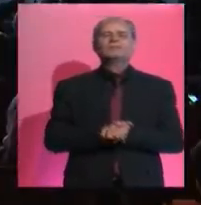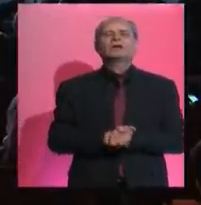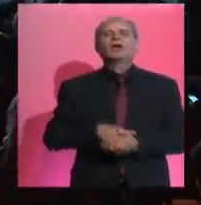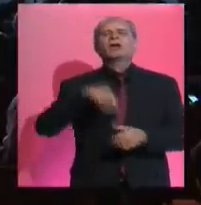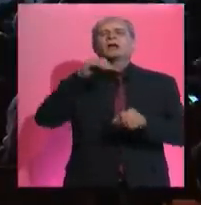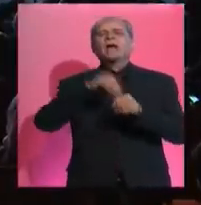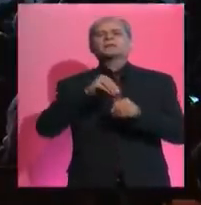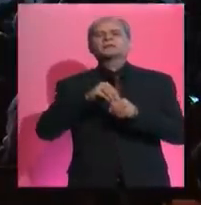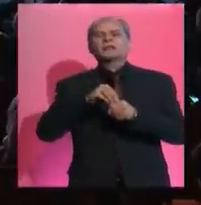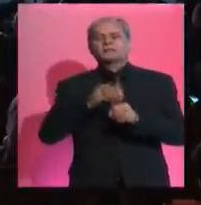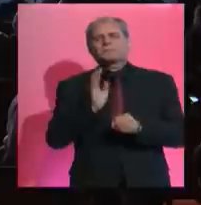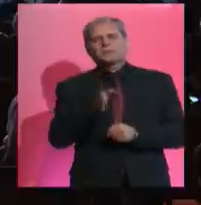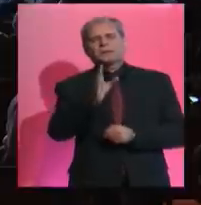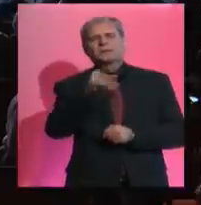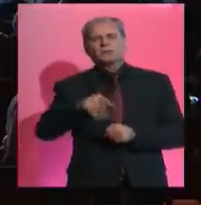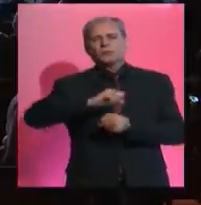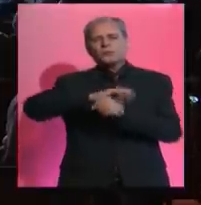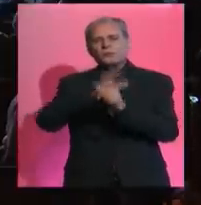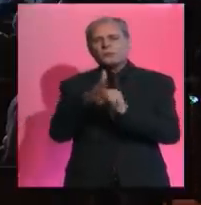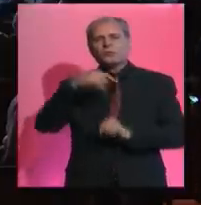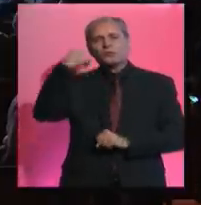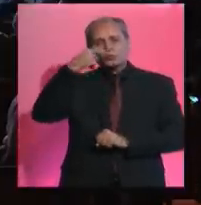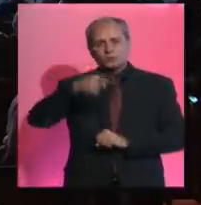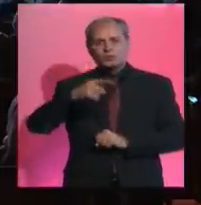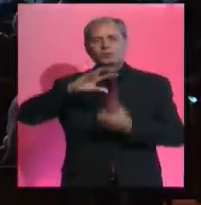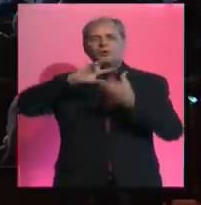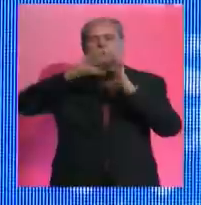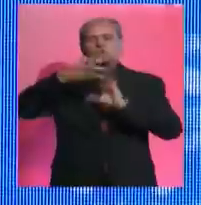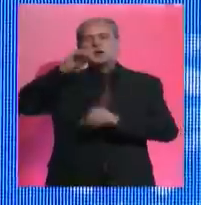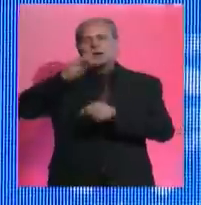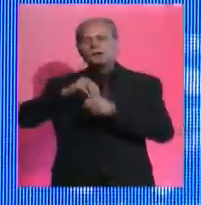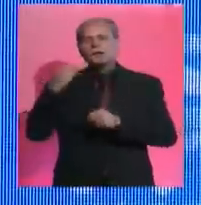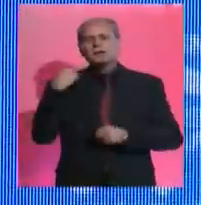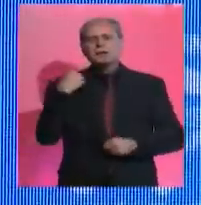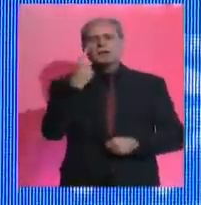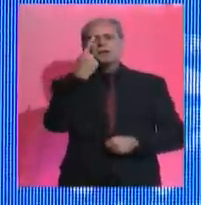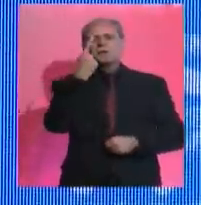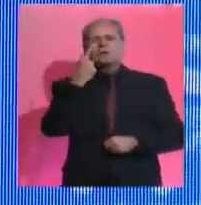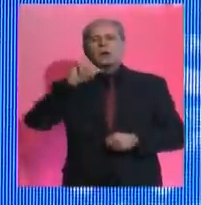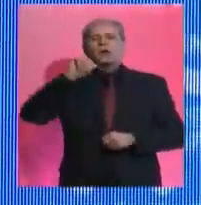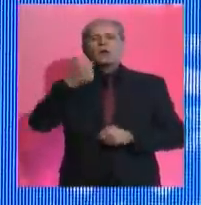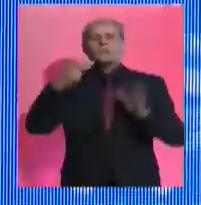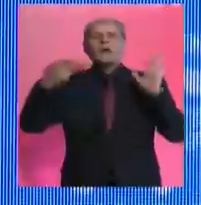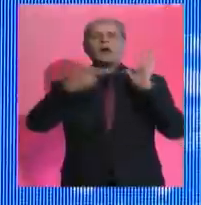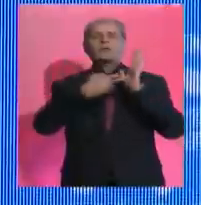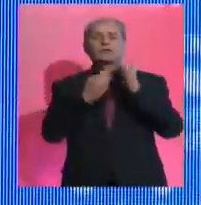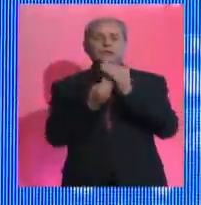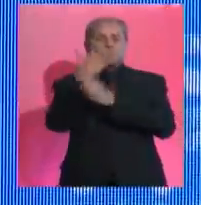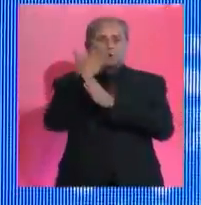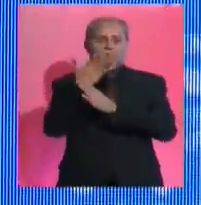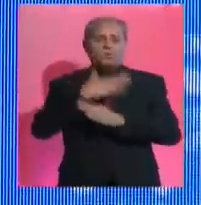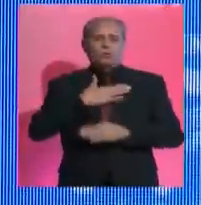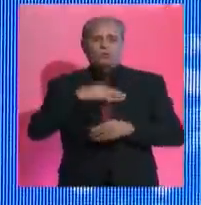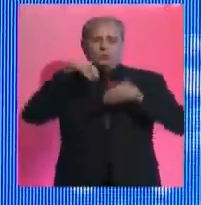içinden geçtiğimiz pandemi süreci uluslararası düzeyde yeni bir sosyal devlet ihtiyacının şart olduğunu